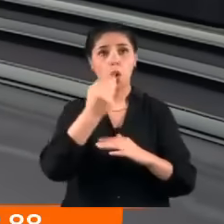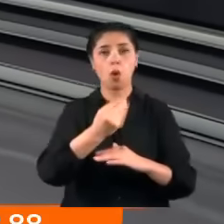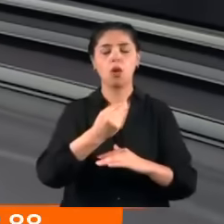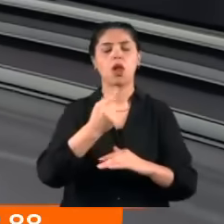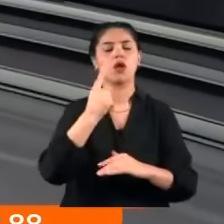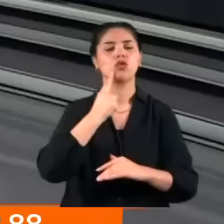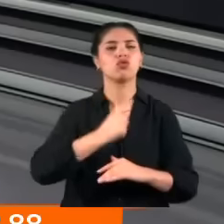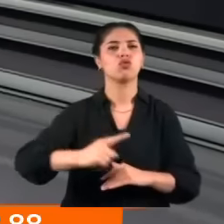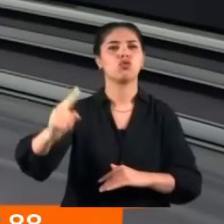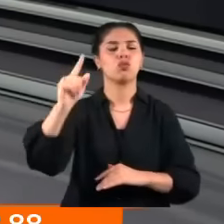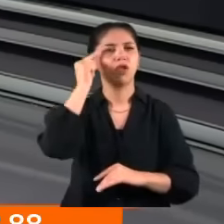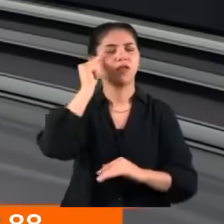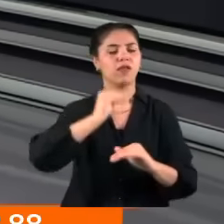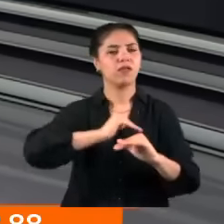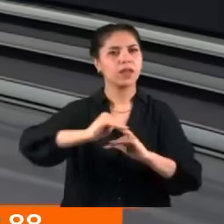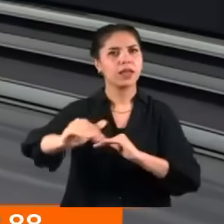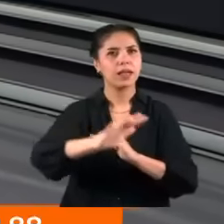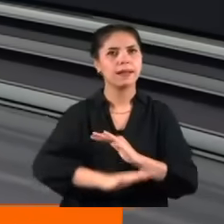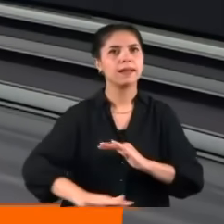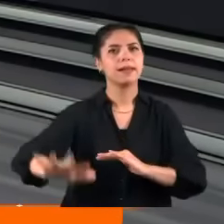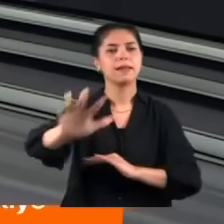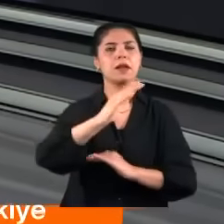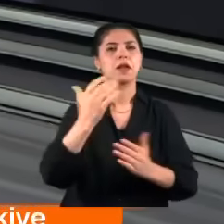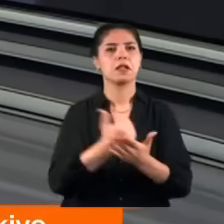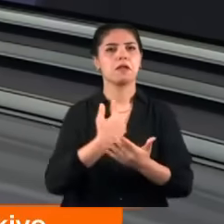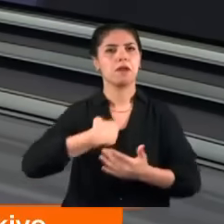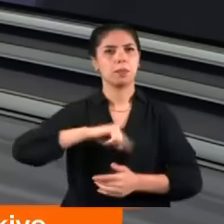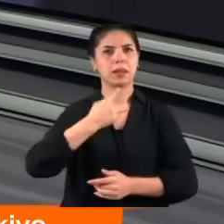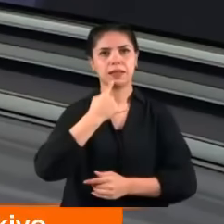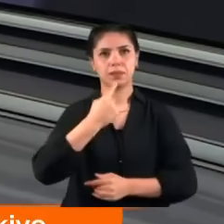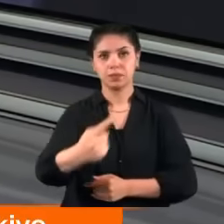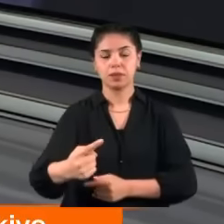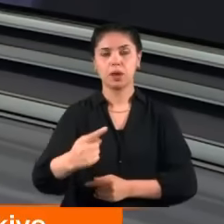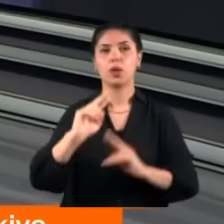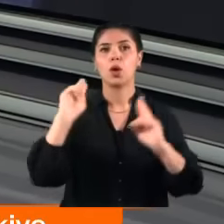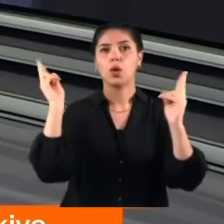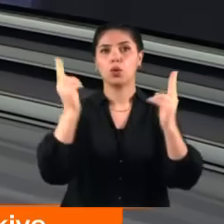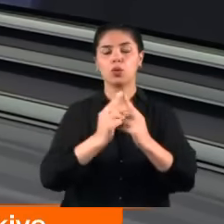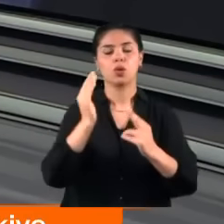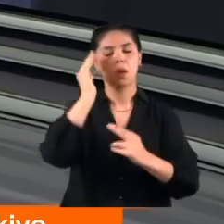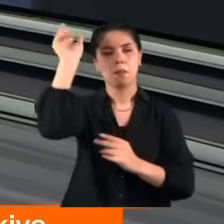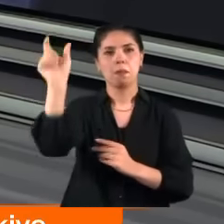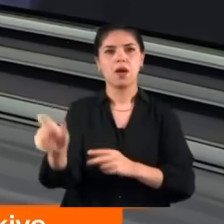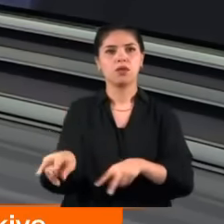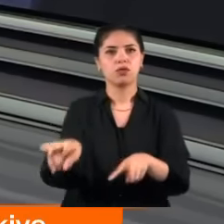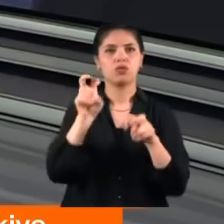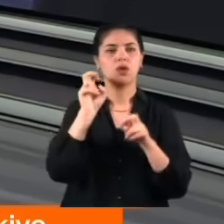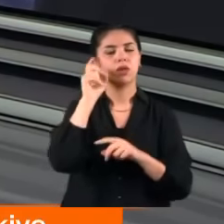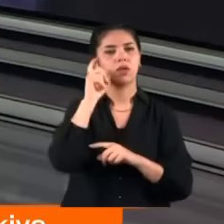"Zafer bizim" mesajı verdi. Dünya ise bir yandan Biden'ın çekileceği iddialarını konuşuyor.